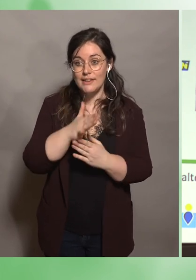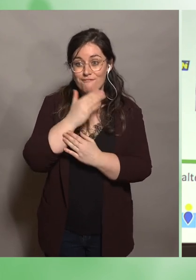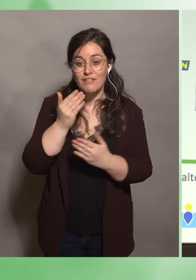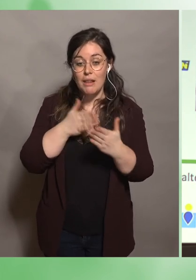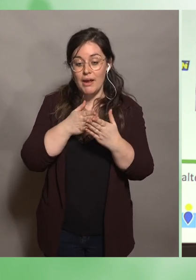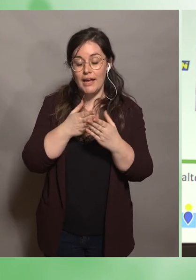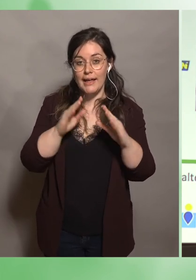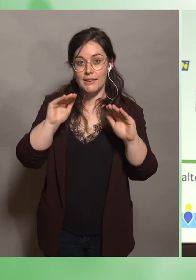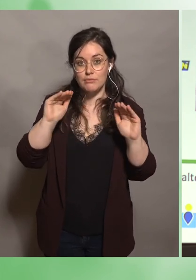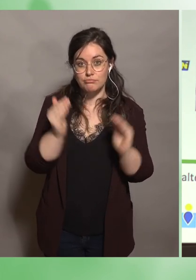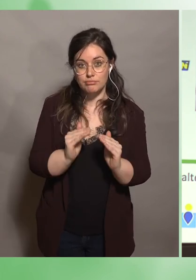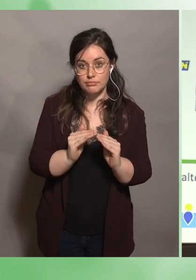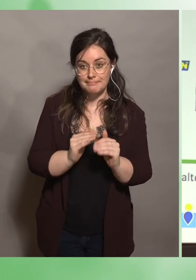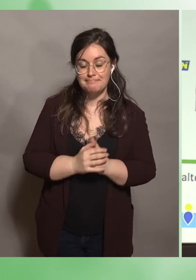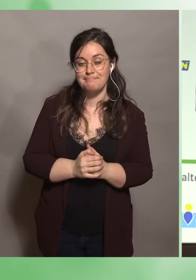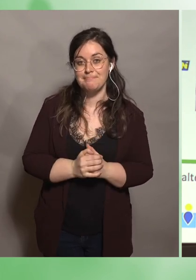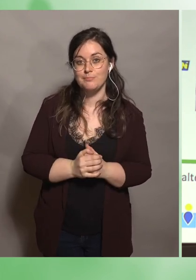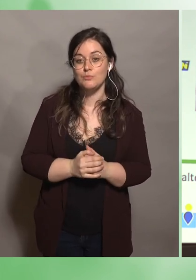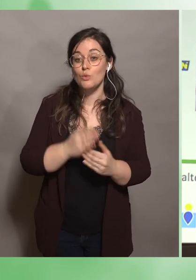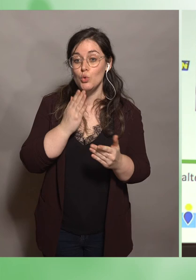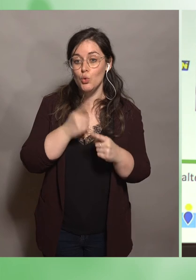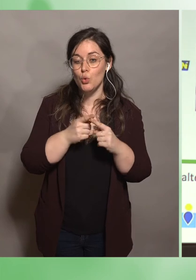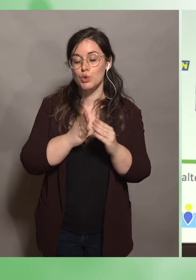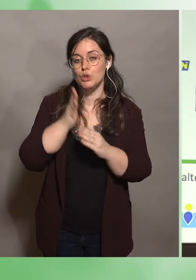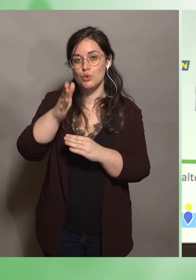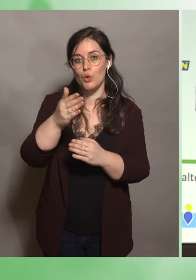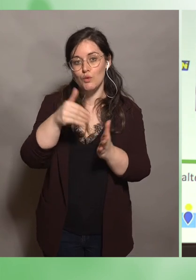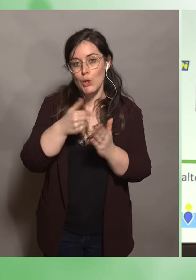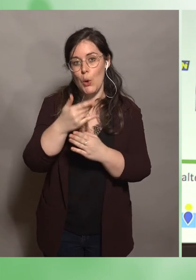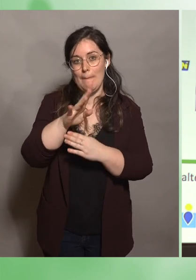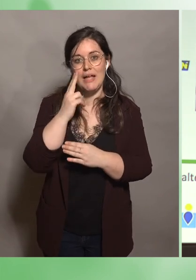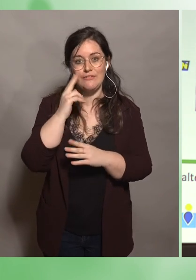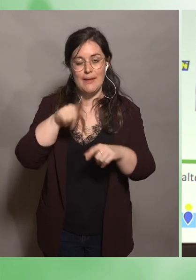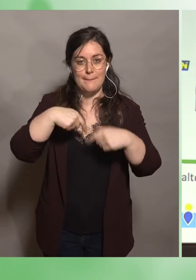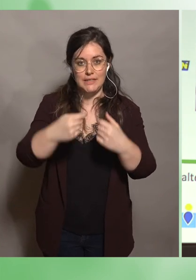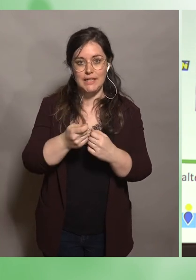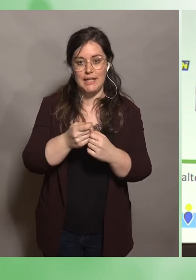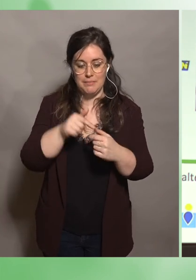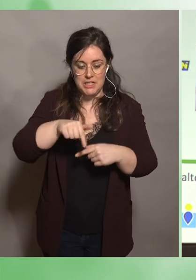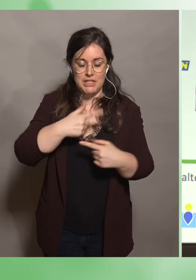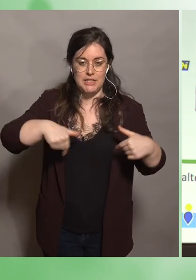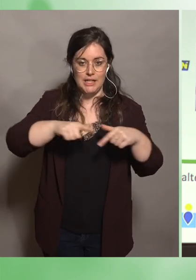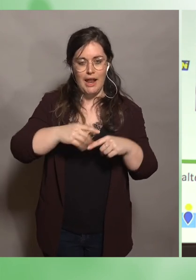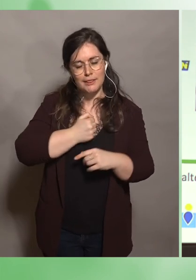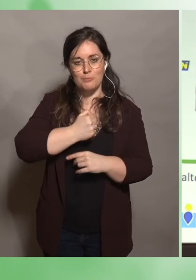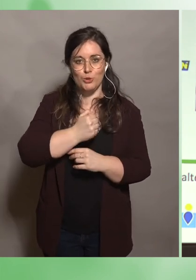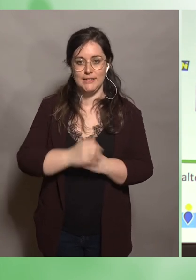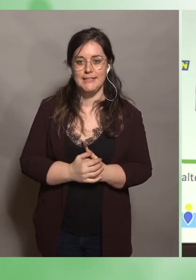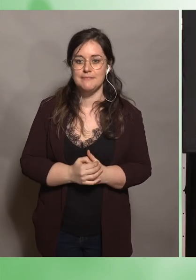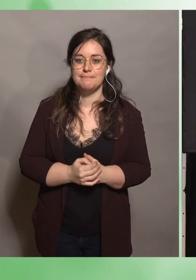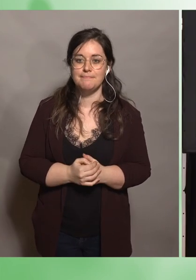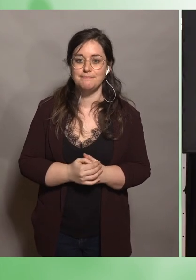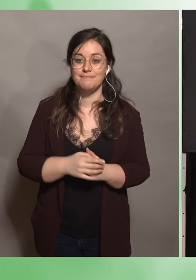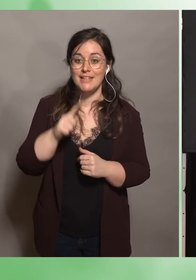Barrieren abgebaut werden konnten und dass es in Zukunft noch mehr Firmen in unserem Land gibt, die sich trauen.